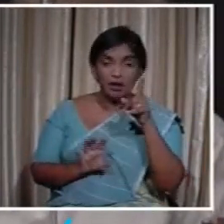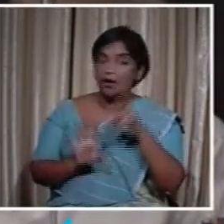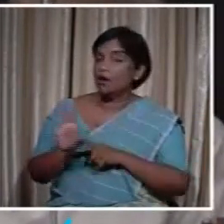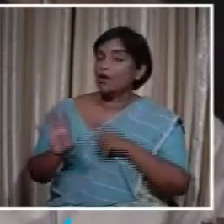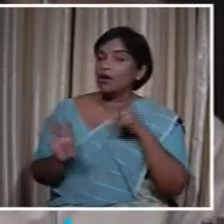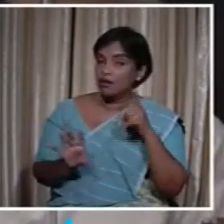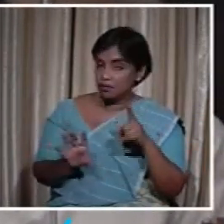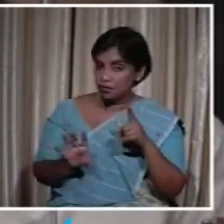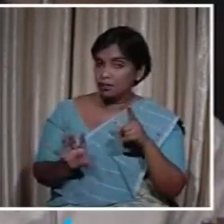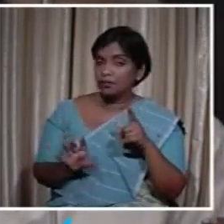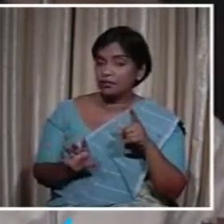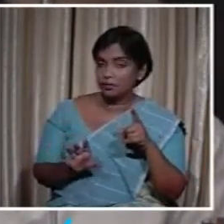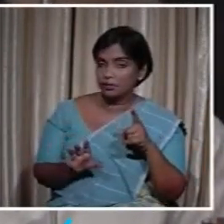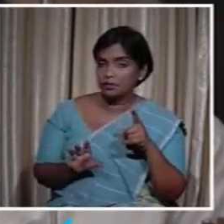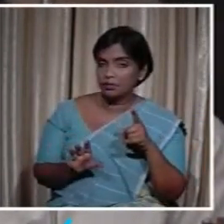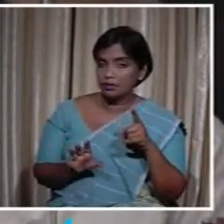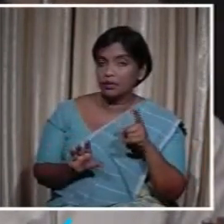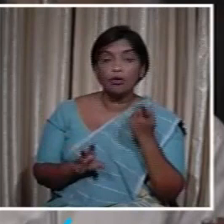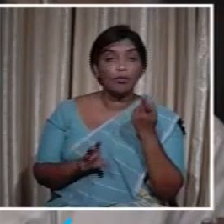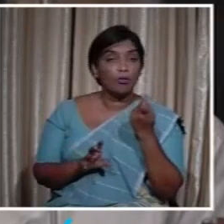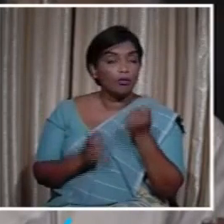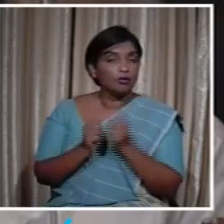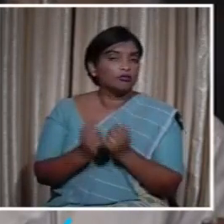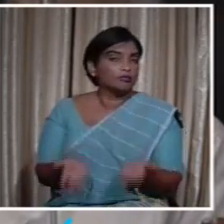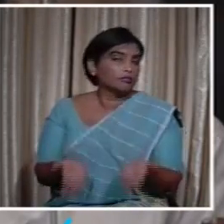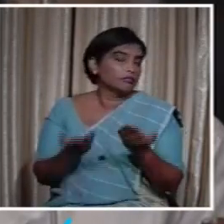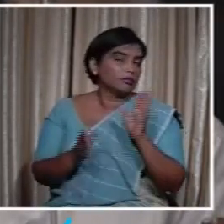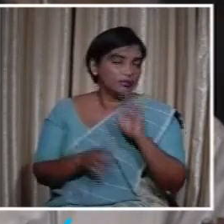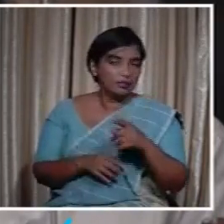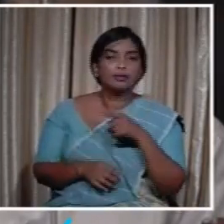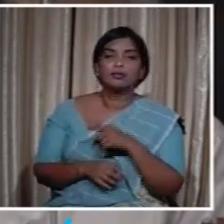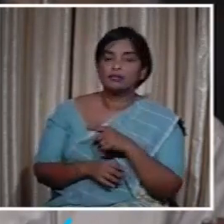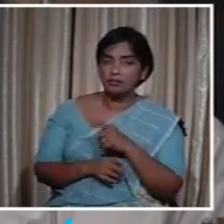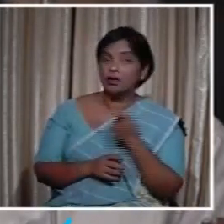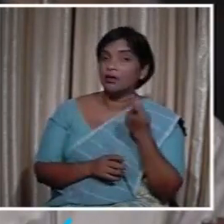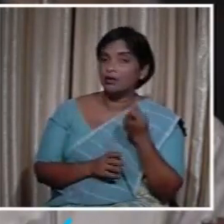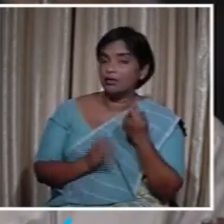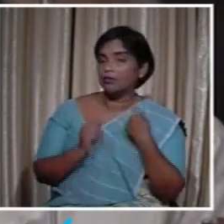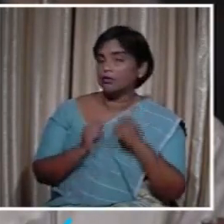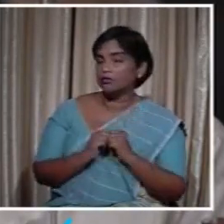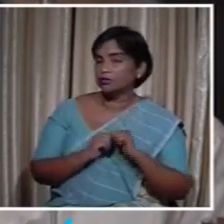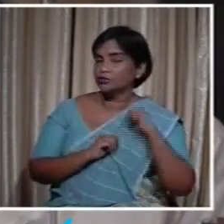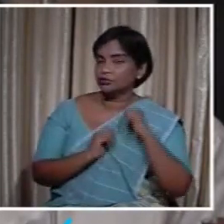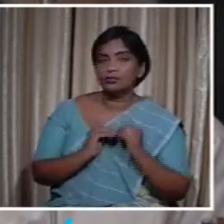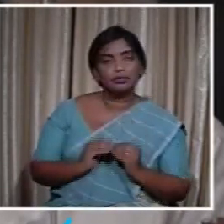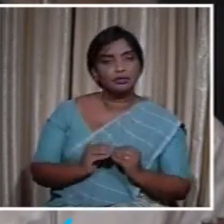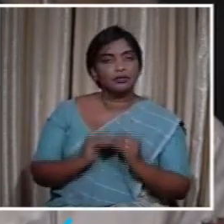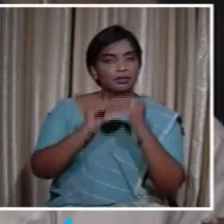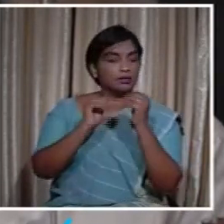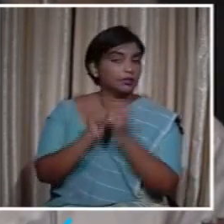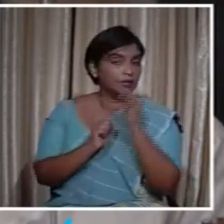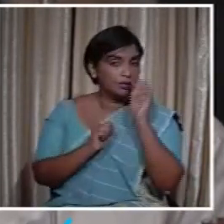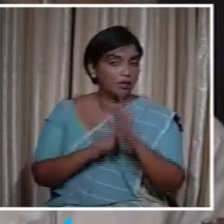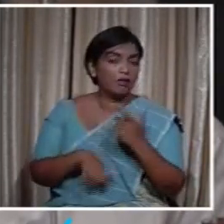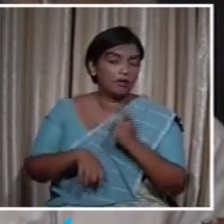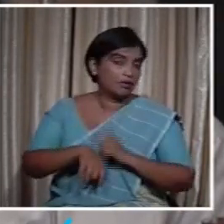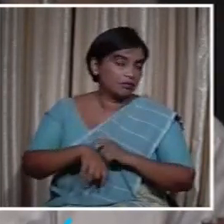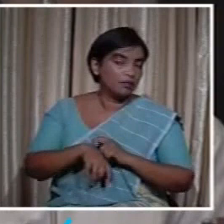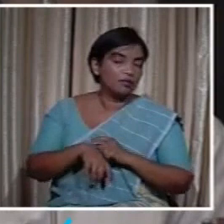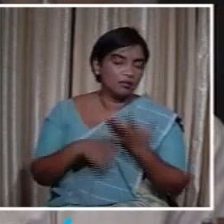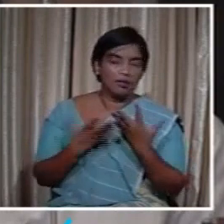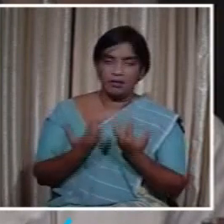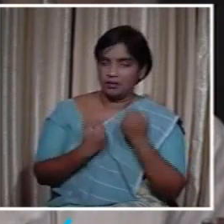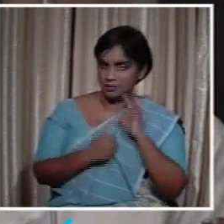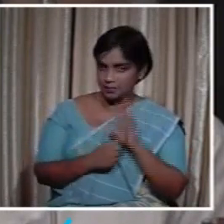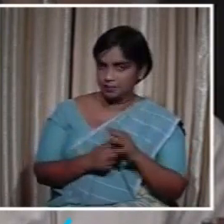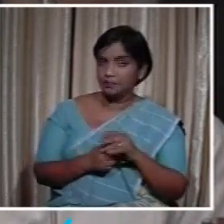ரணில் விக்ரமசிங்கே குறிப்பிட்டுள்ளார். எனவே அதற்கு முகம் கொடுக்க நாட்டு மக்கள் தயாராக இருக்க வேண்டும் என்று அவர் இன்று நாடாளுமன்றில்